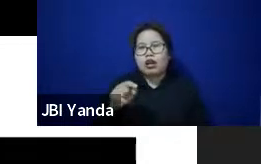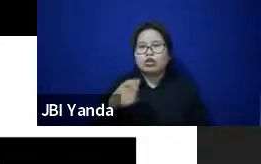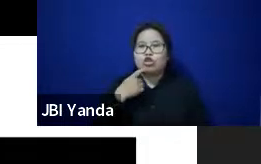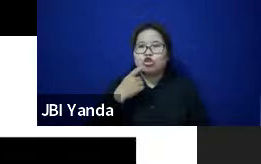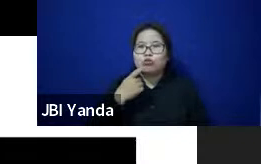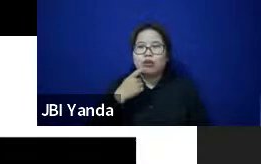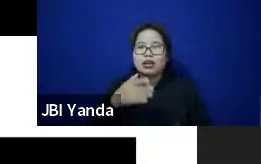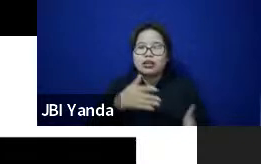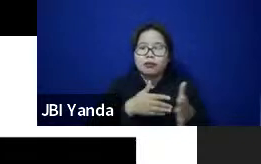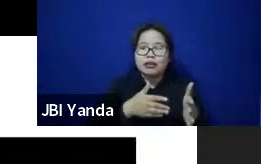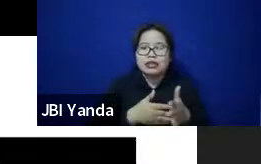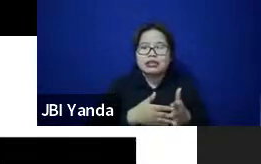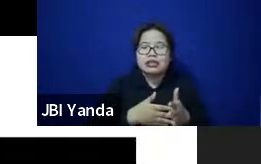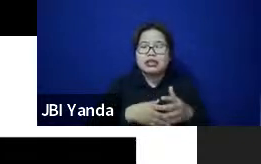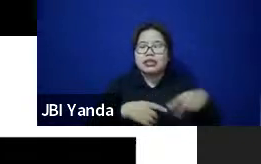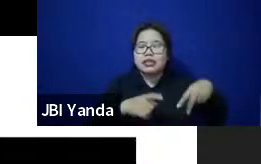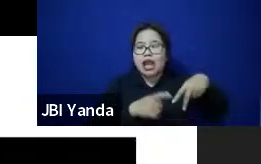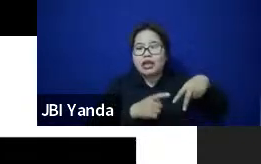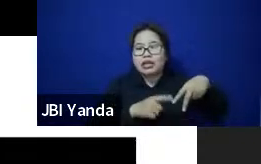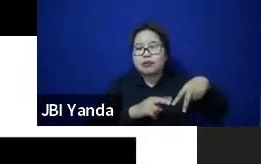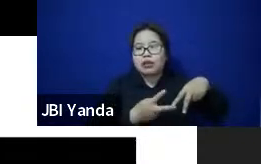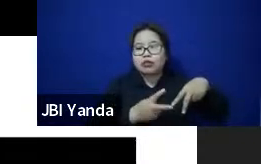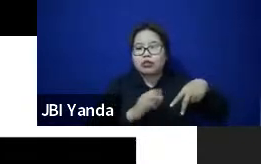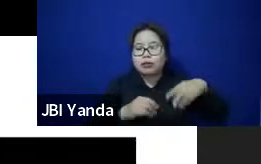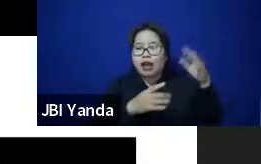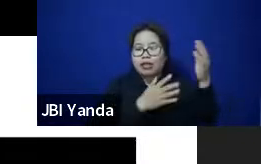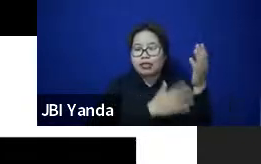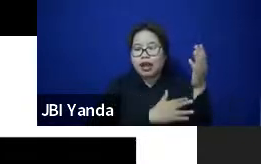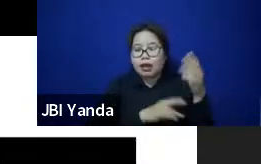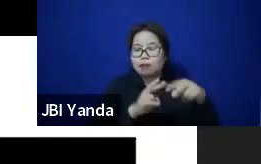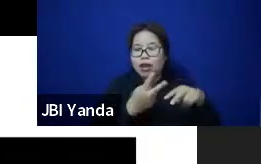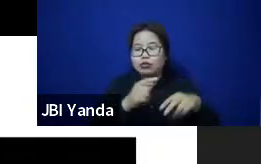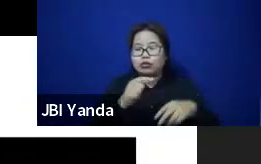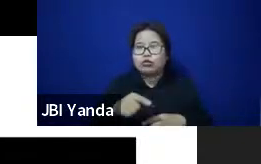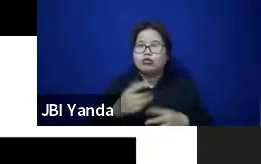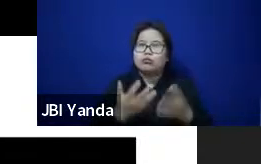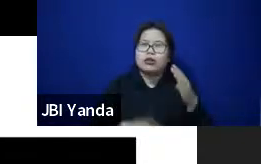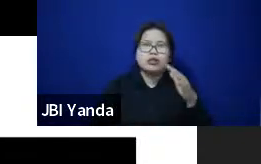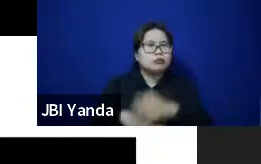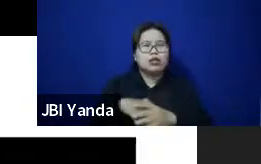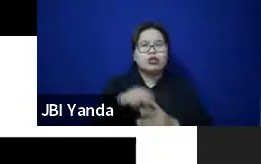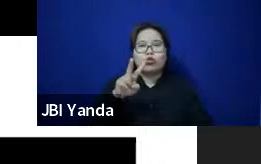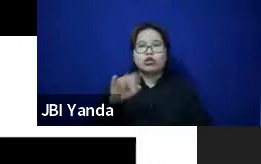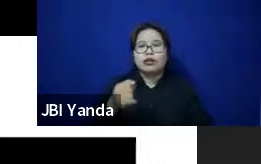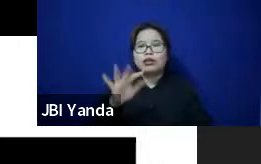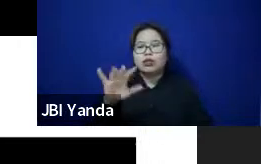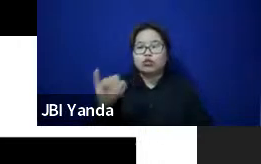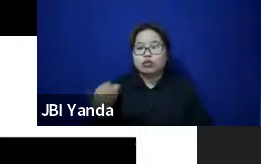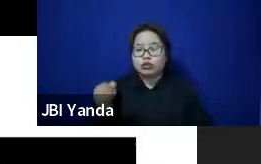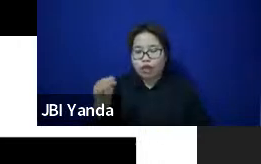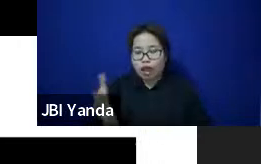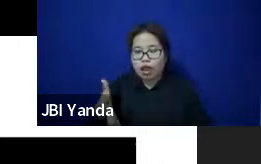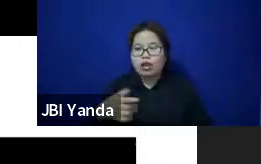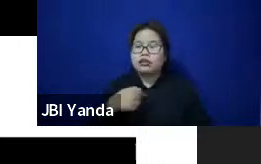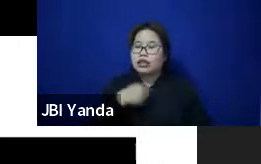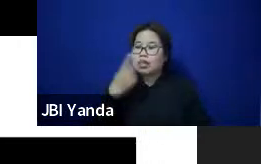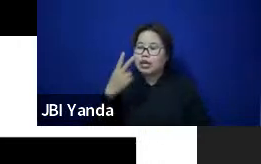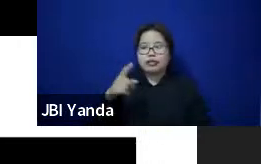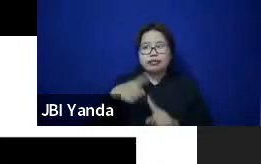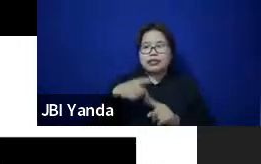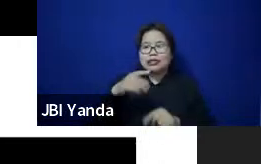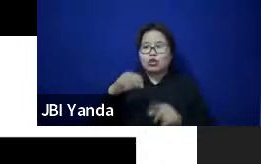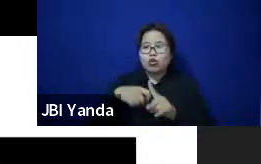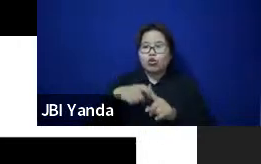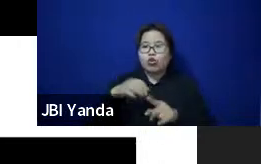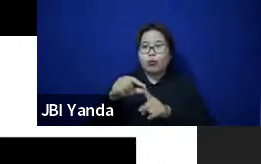palsu dan tangan palsu itu maksimum 2,5 juta. Terus saya iseng-iseng kemarin lihat di Tokopedia, nggak ada yang harganya 2,5 juta